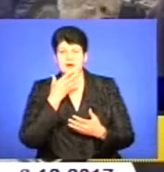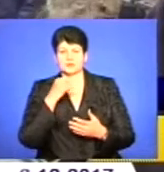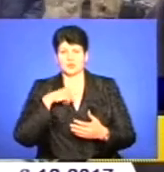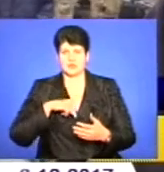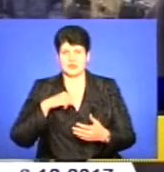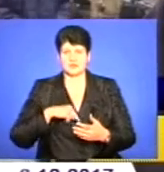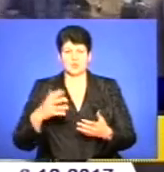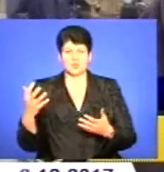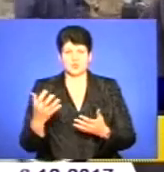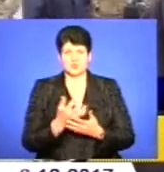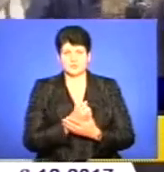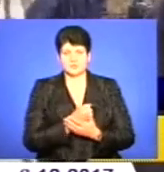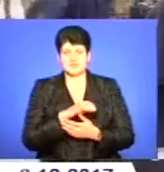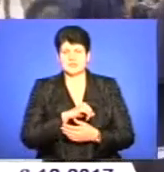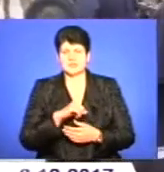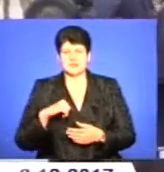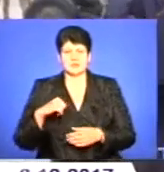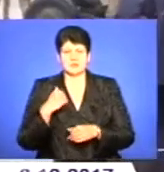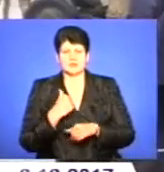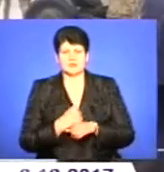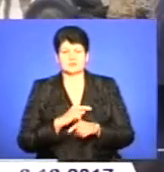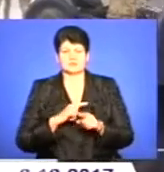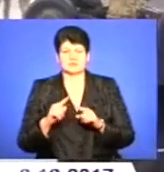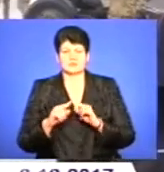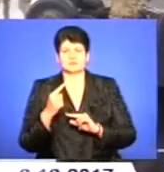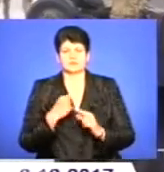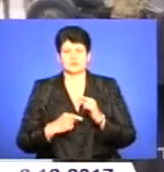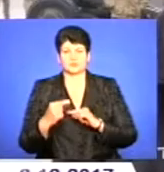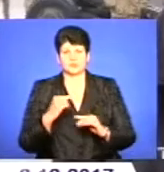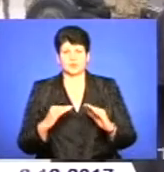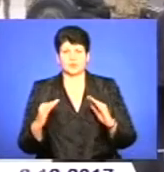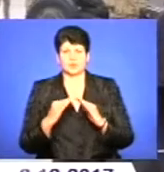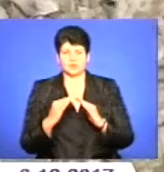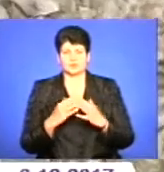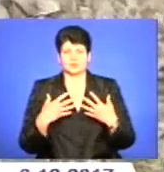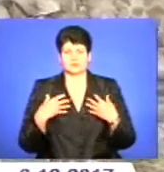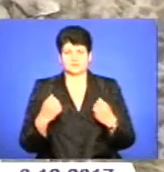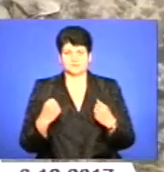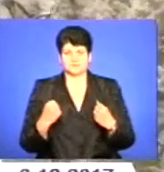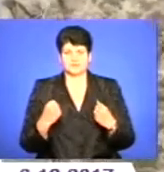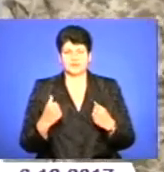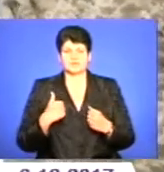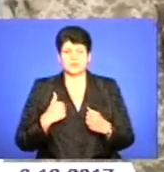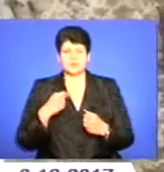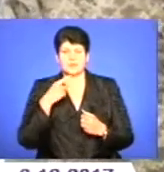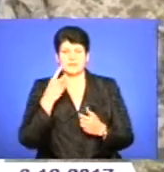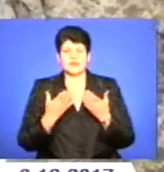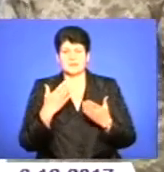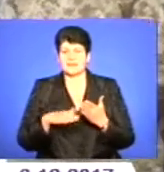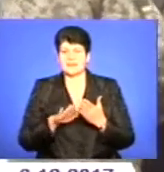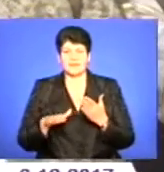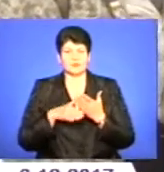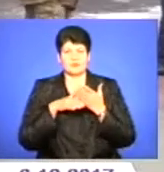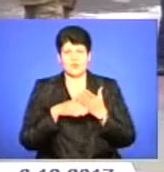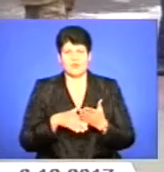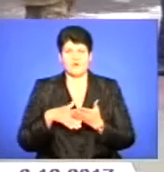настрою, успіхів. І саме головне, щоб швидше повернулися додому, цілі, здорові. Військові кажуть, якби не допомога волонтерів, воювати